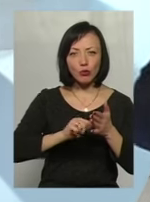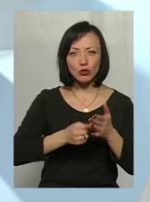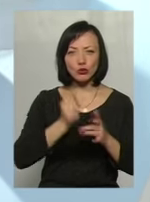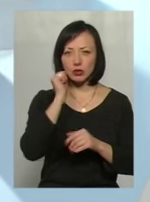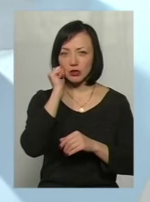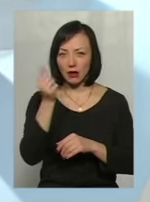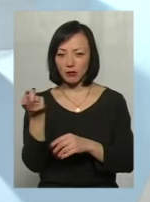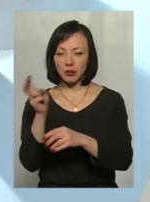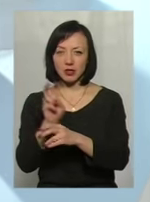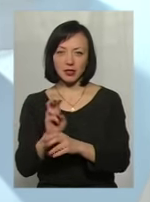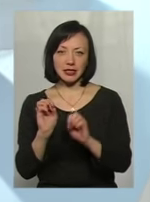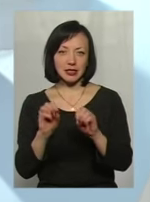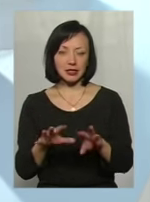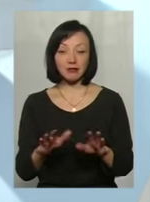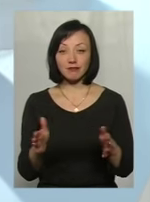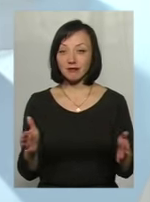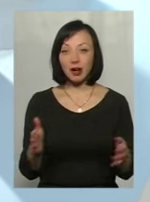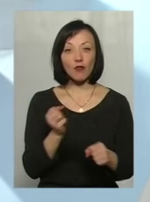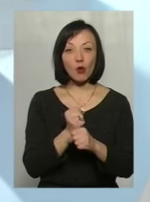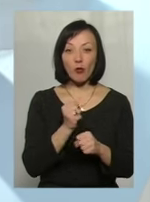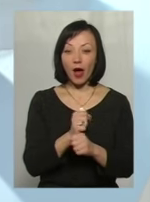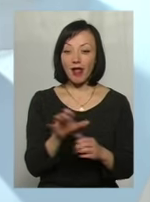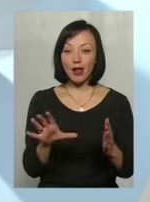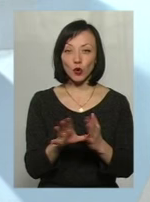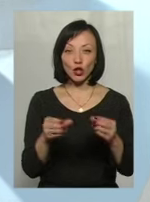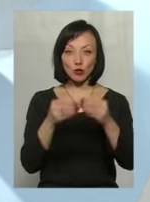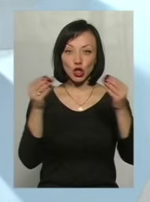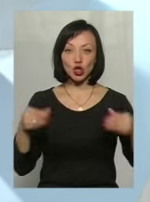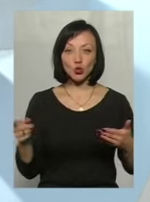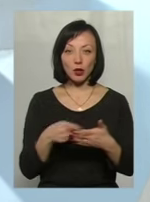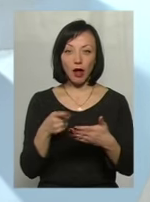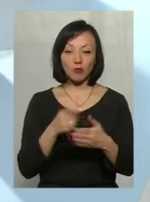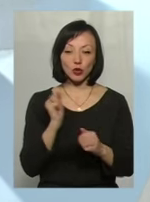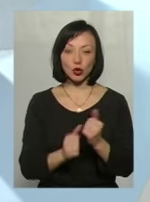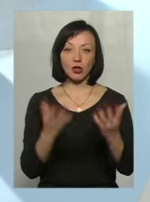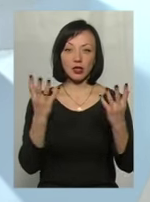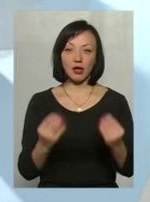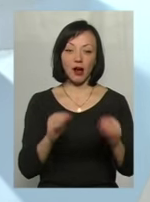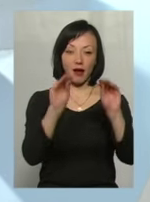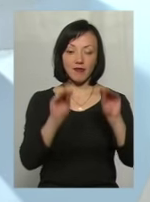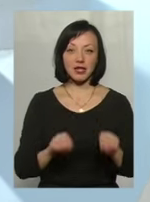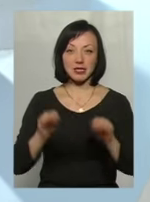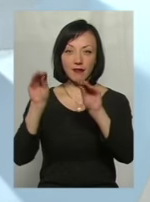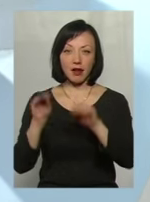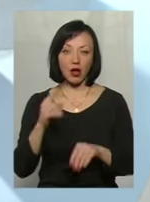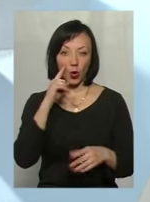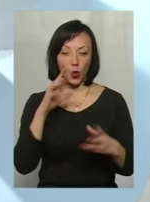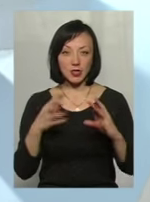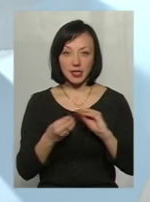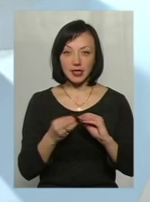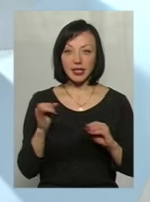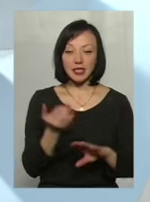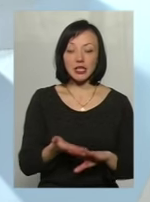завтра ти прийдеш, перездасиш. В роботі з електронним журналом необхідно буде щодня виставляти оцінки, і